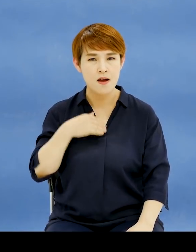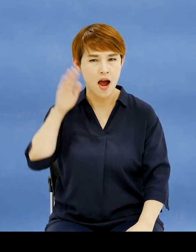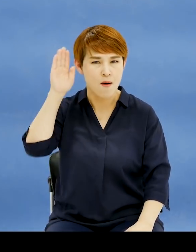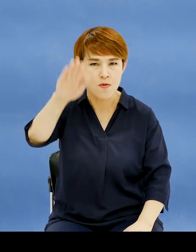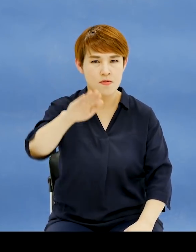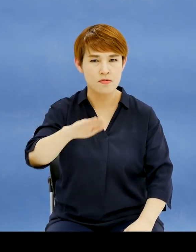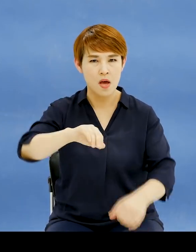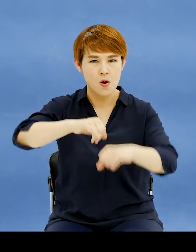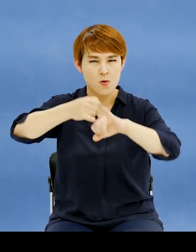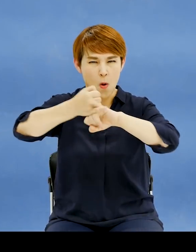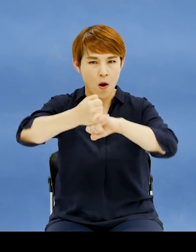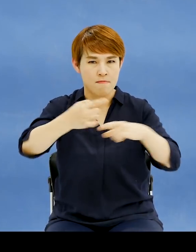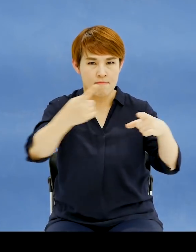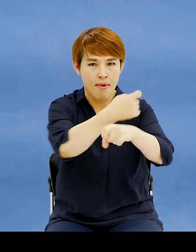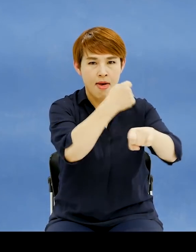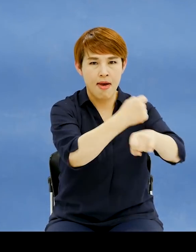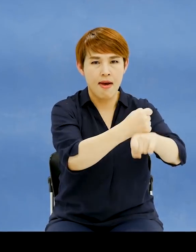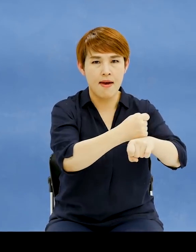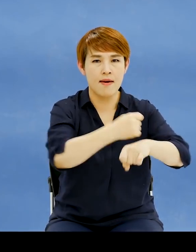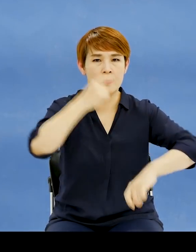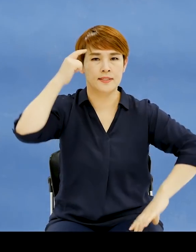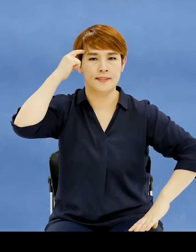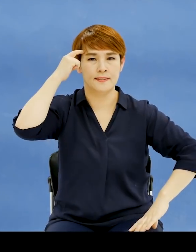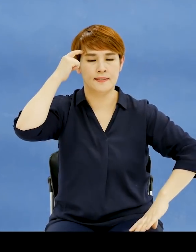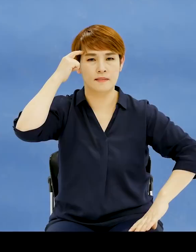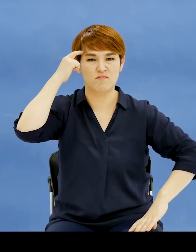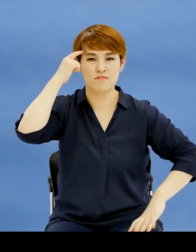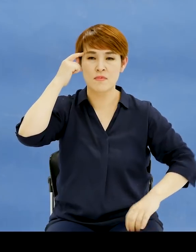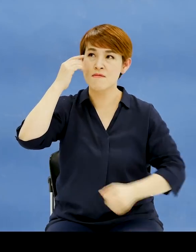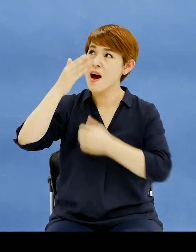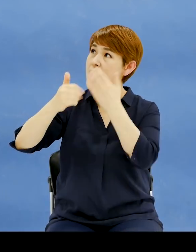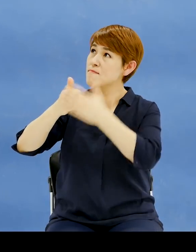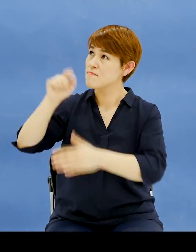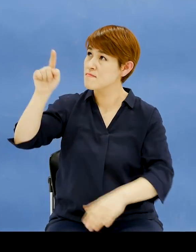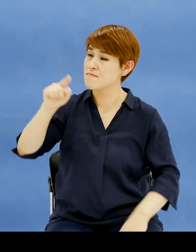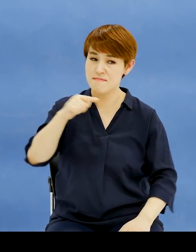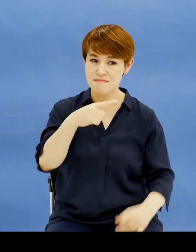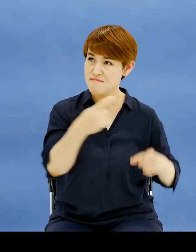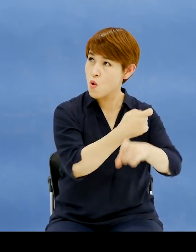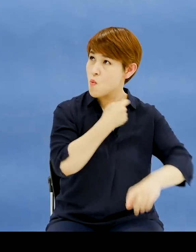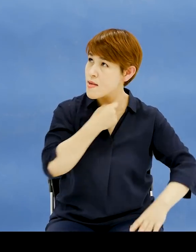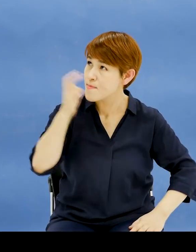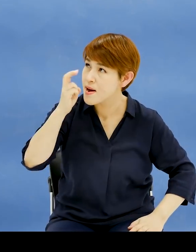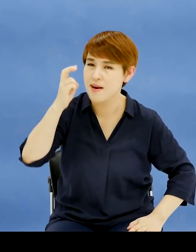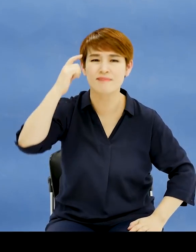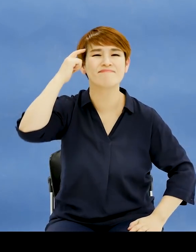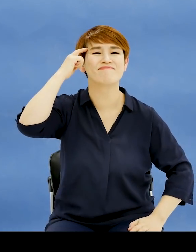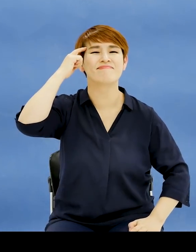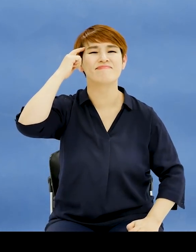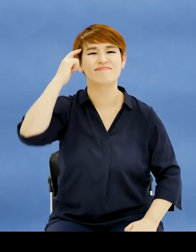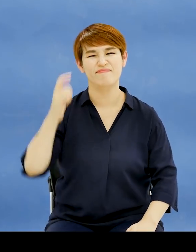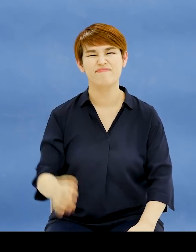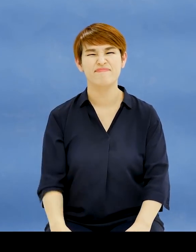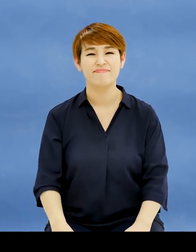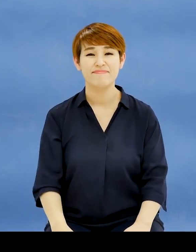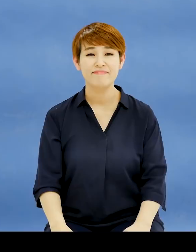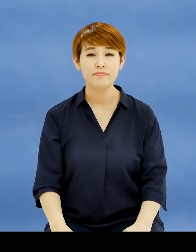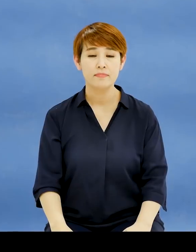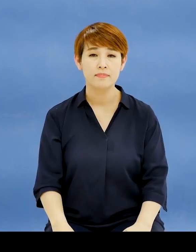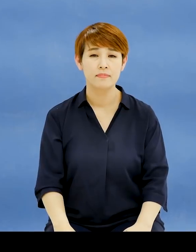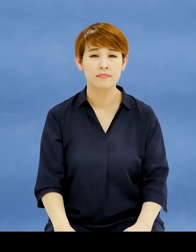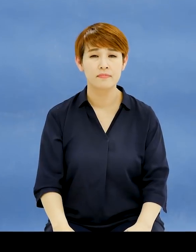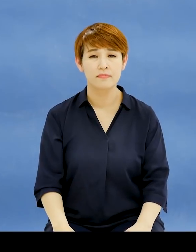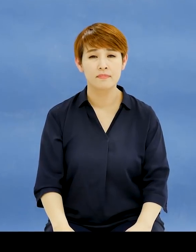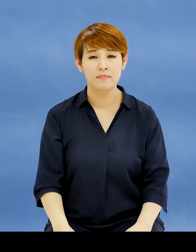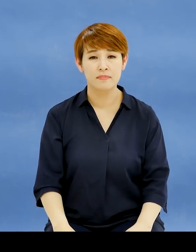혼내주리라. 복수하리라. 저런 사람들은 혼나야 좋다 사회에도. 예, 예, 그리고 예. 하나님도 혼내길 원하실 거다. 뭐 이런 생각이 있었어요.